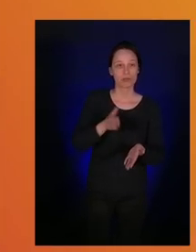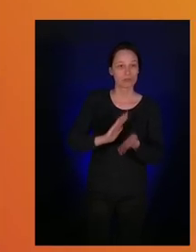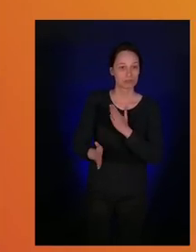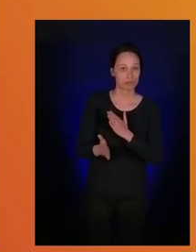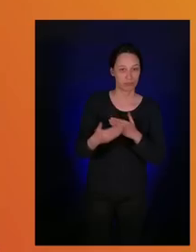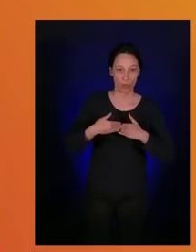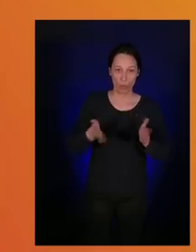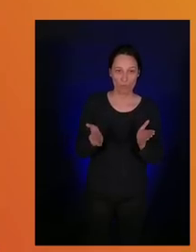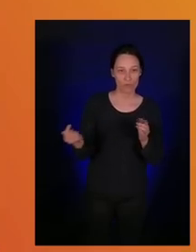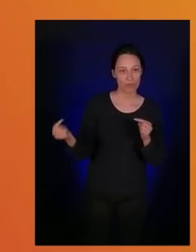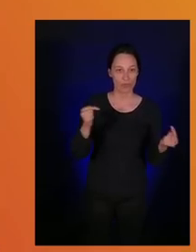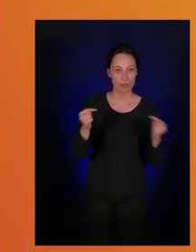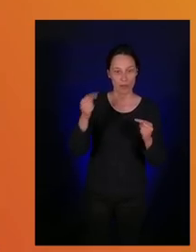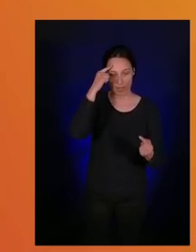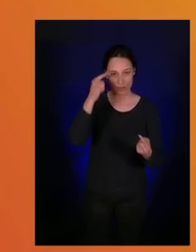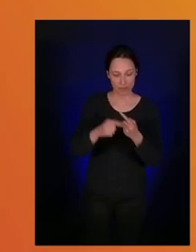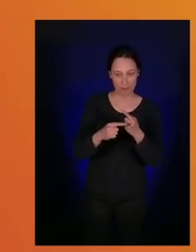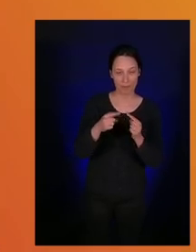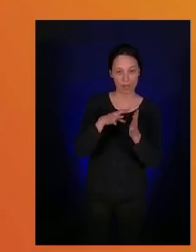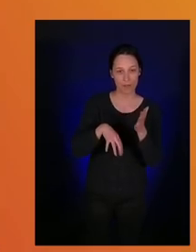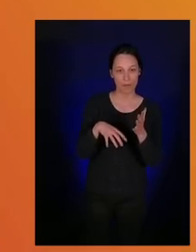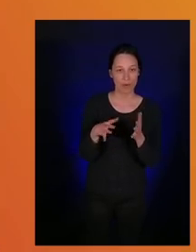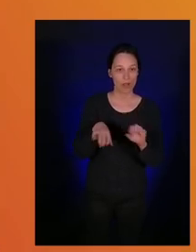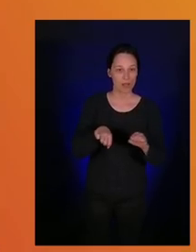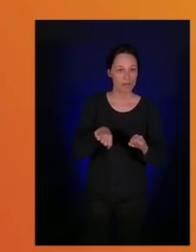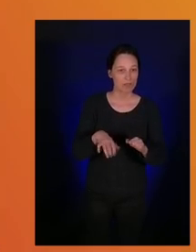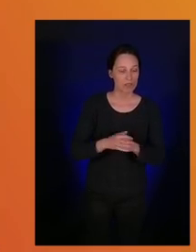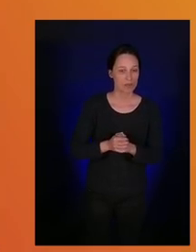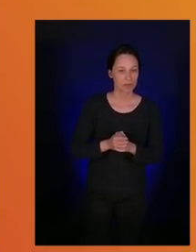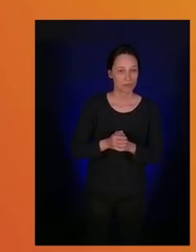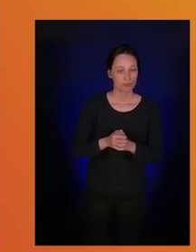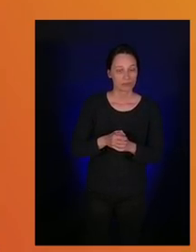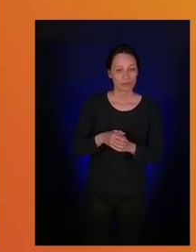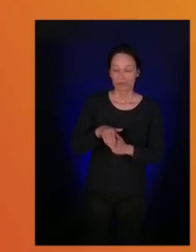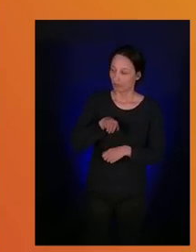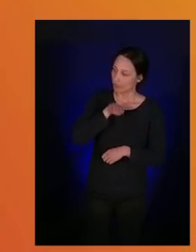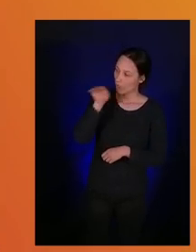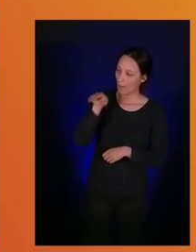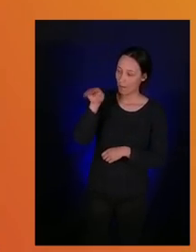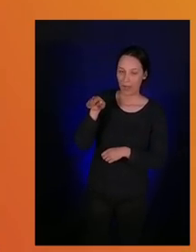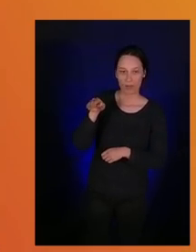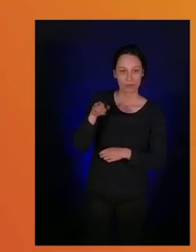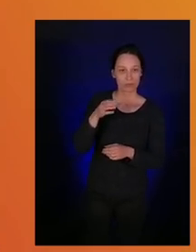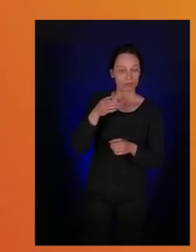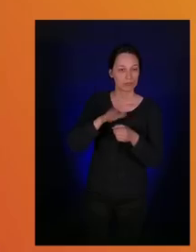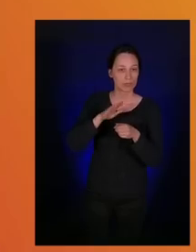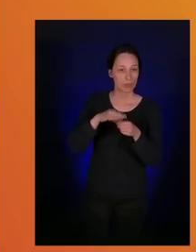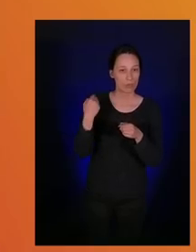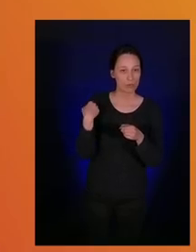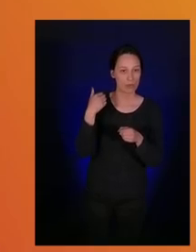d'activité. Alors on va appeler au micro numéro 1, Bruas Chatibi